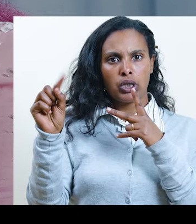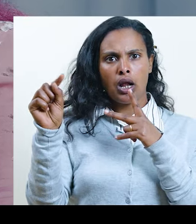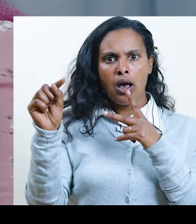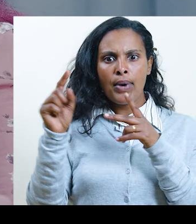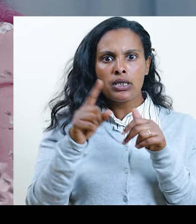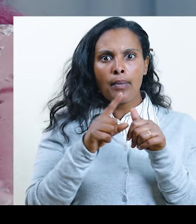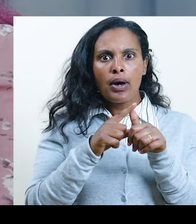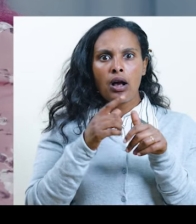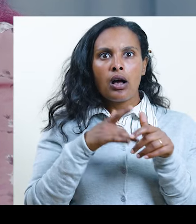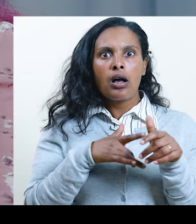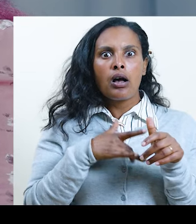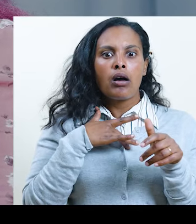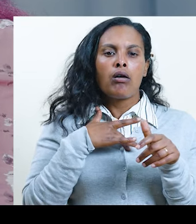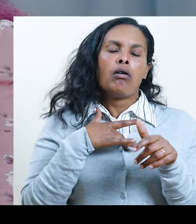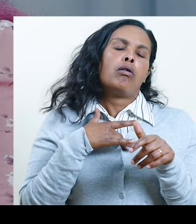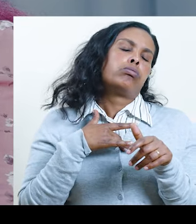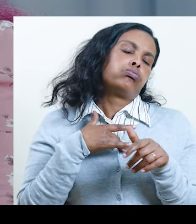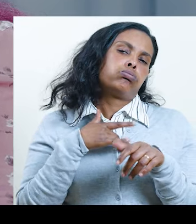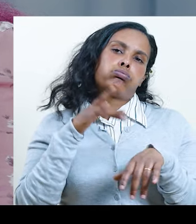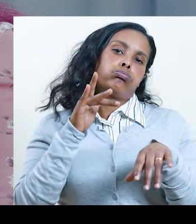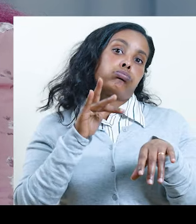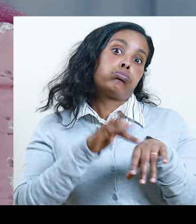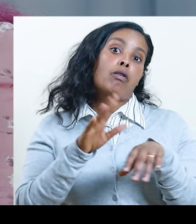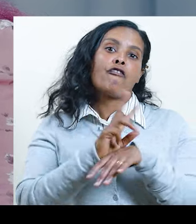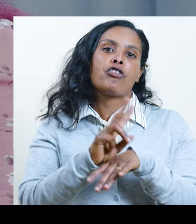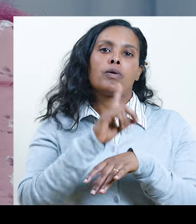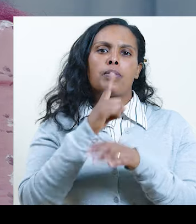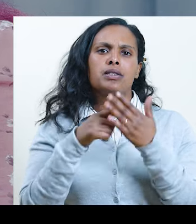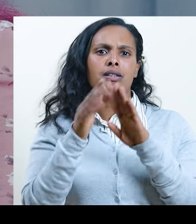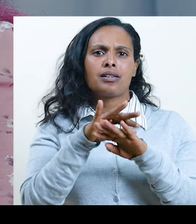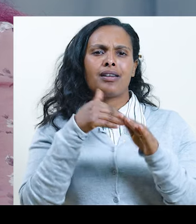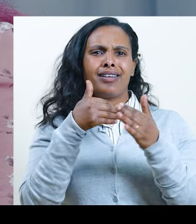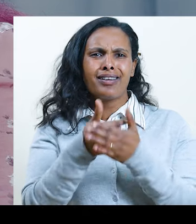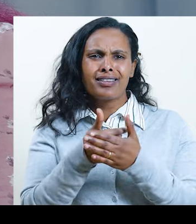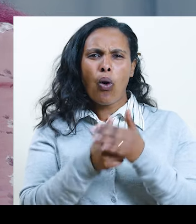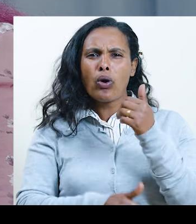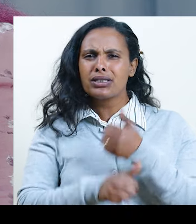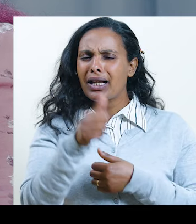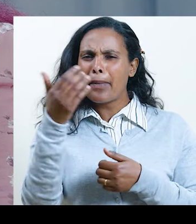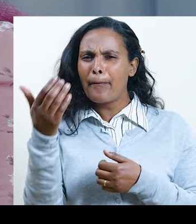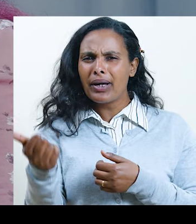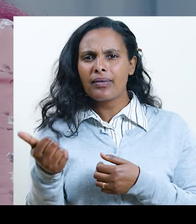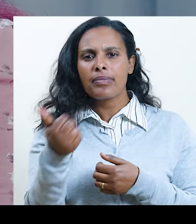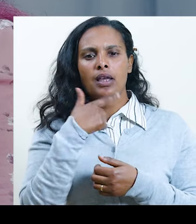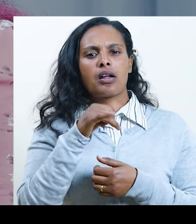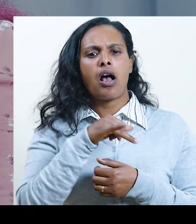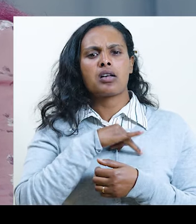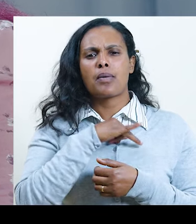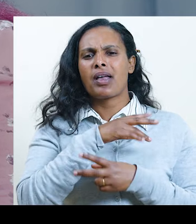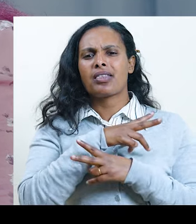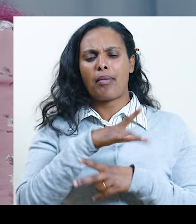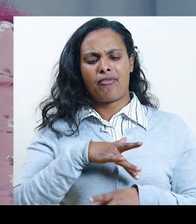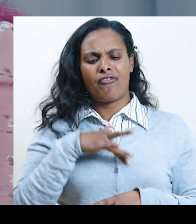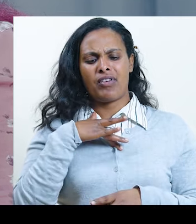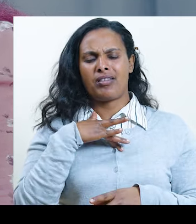ሳየው የመጀመሪያው ስሜት የሚነካ ቪዲዮ ነው ያየሁት። በዚህ ልክ ተጎድቼ ነበረ ብዬ ራሴን